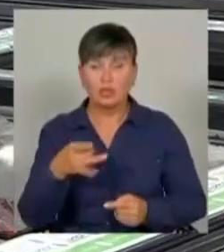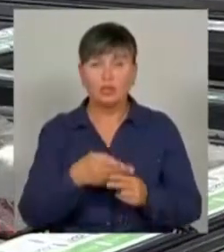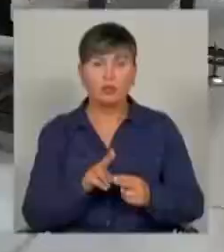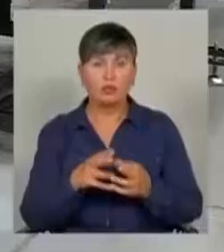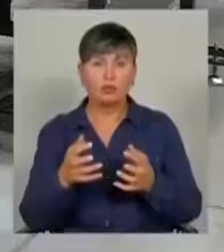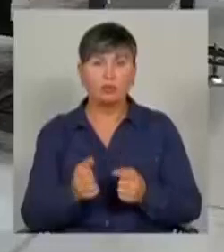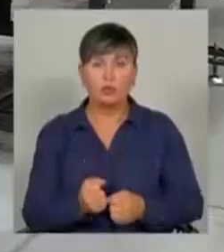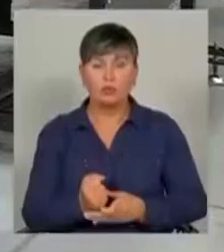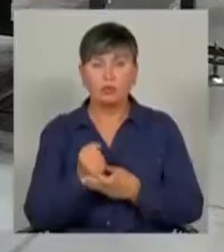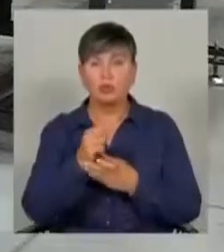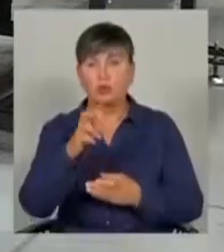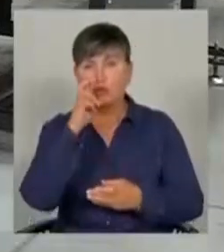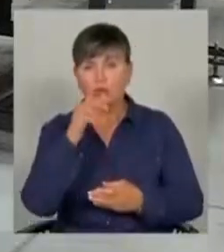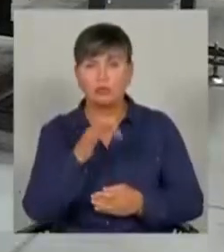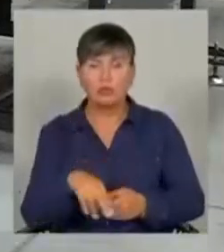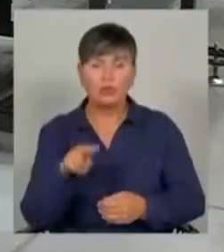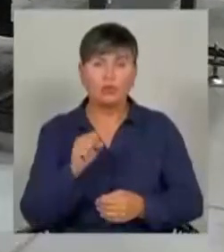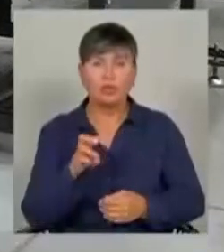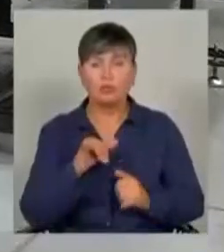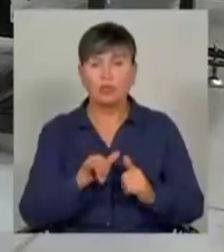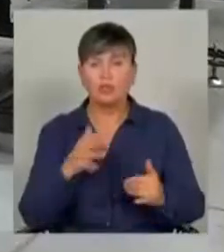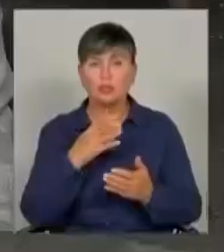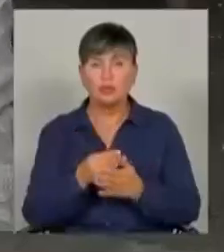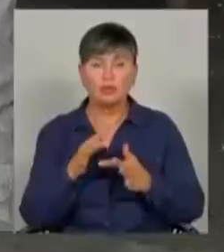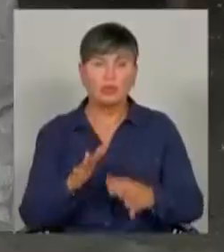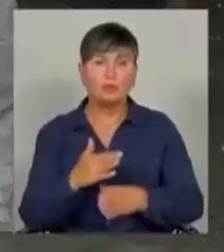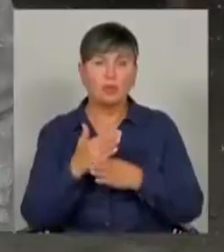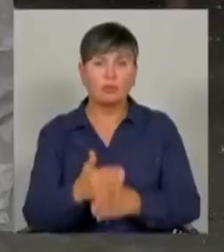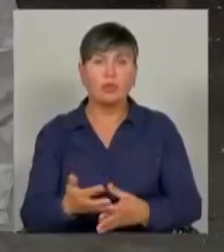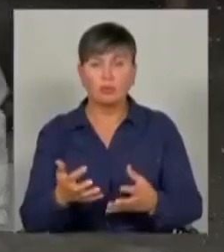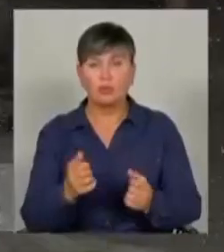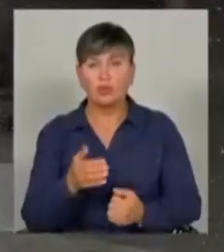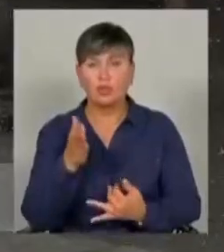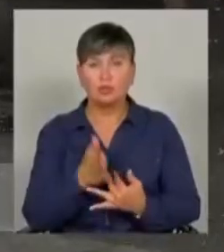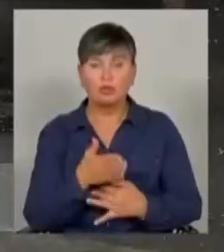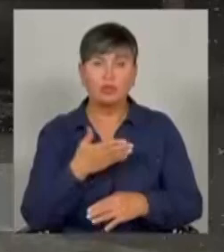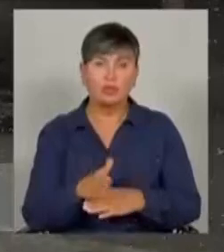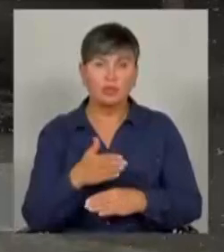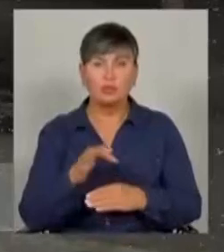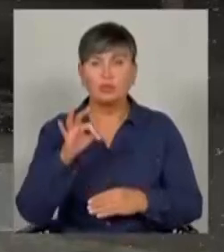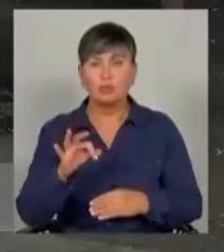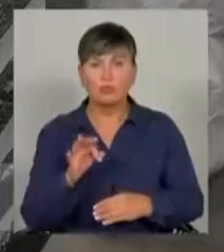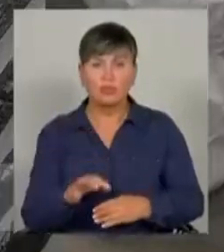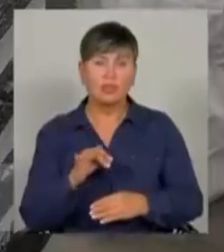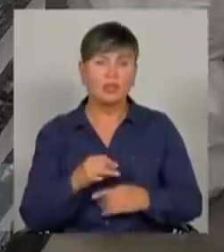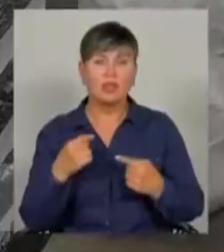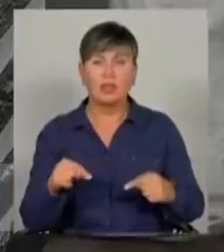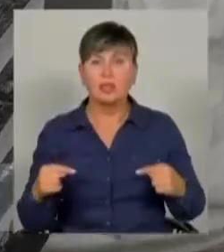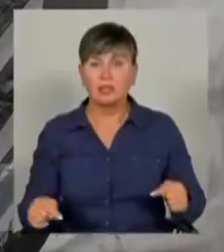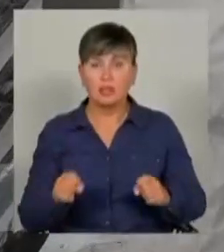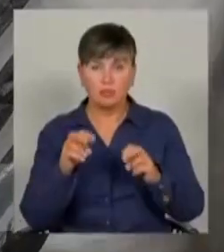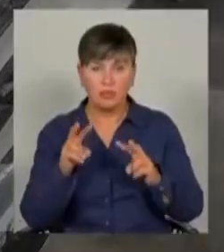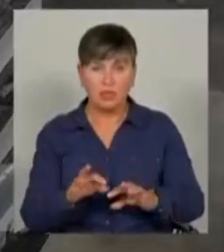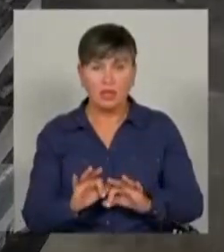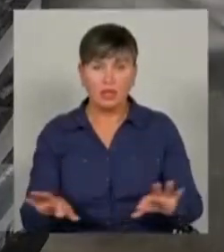получили поддержку от госфонда «Даму» на развитие своего дела. Им помогали приобрести льготные кредиты, субсидирование и не только.